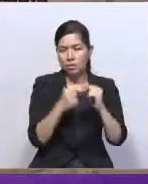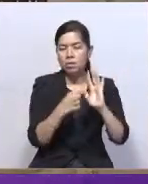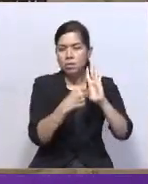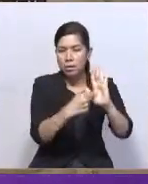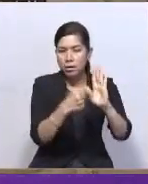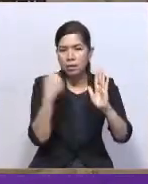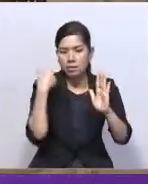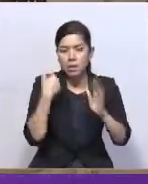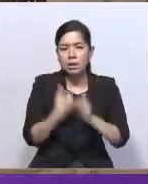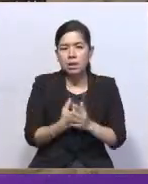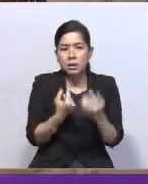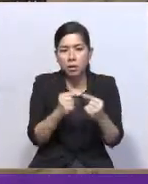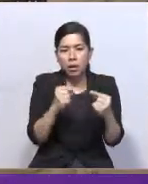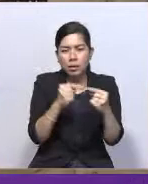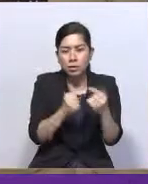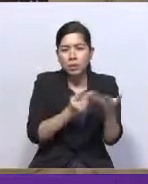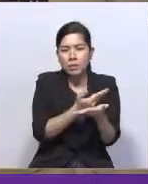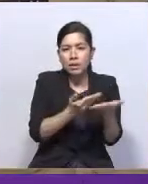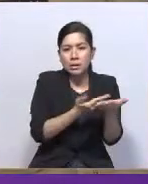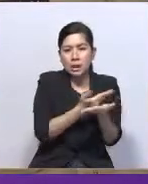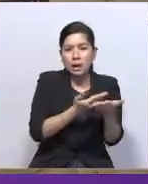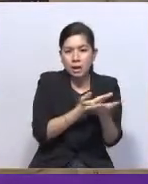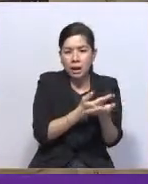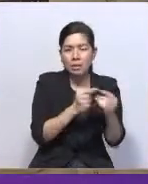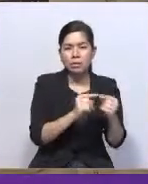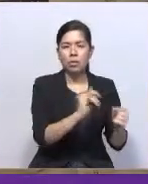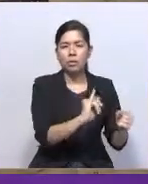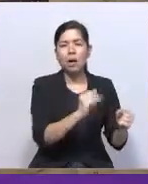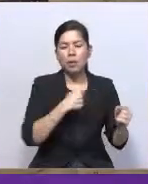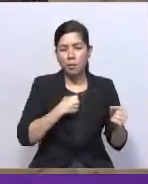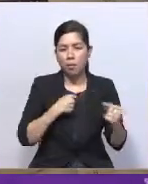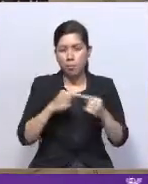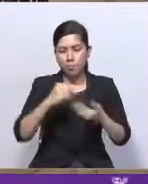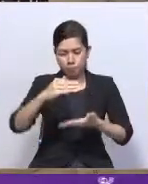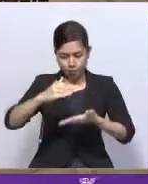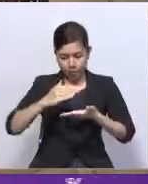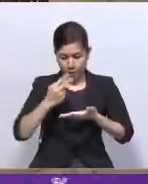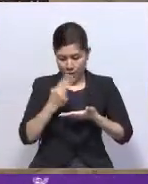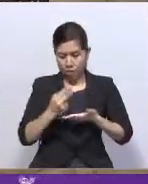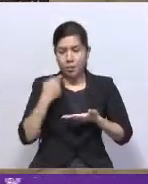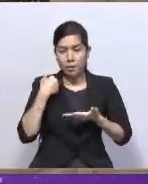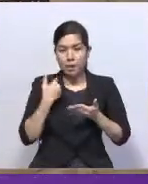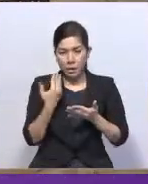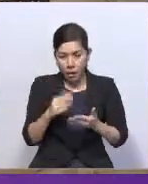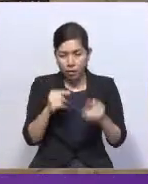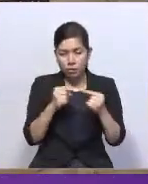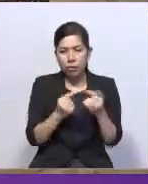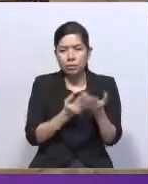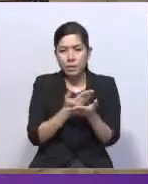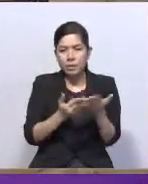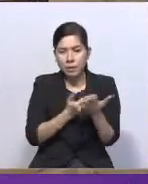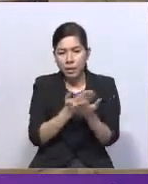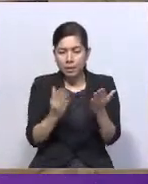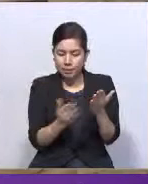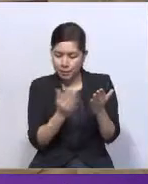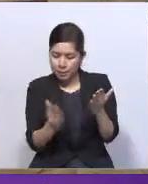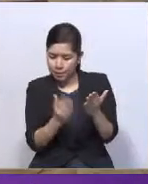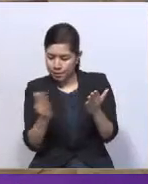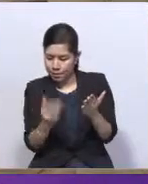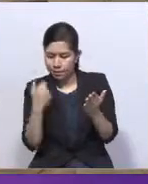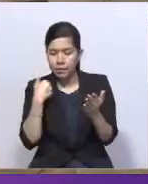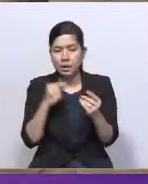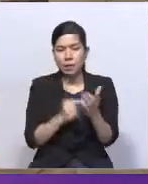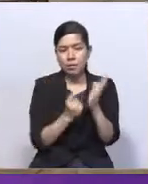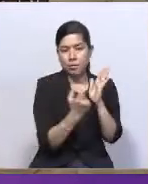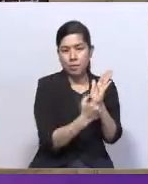การที่ยังไม่ได้รับการพิจารณาจัดสรรงบประมาณซึ่งผมได้รับเรื่องทั้งหมดนะครับลงไปแล้วก็จะไปพิจารณาบรรจุเข้าไว้ในแผนบริหาร